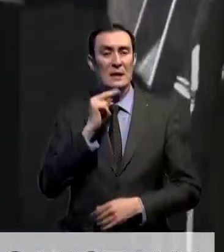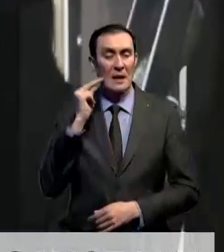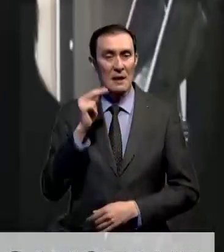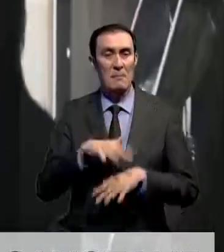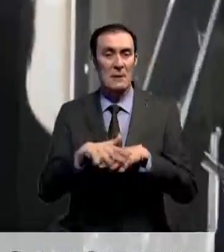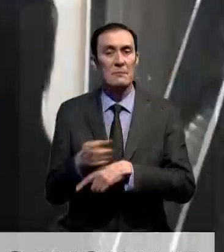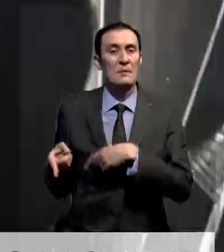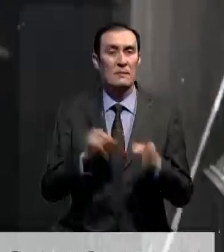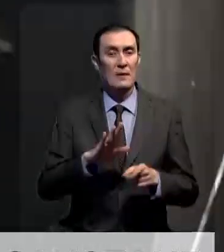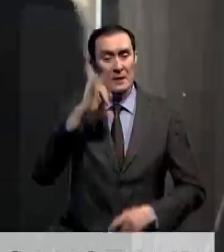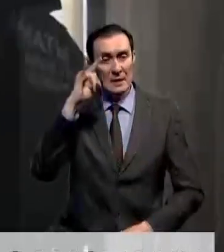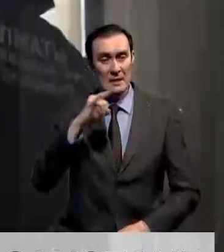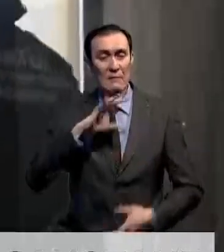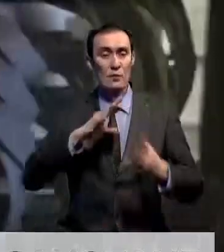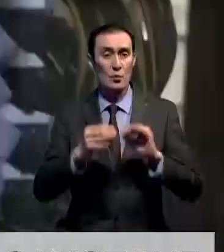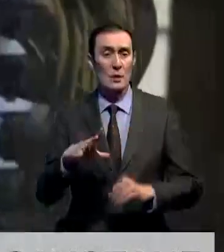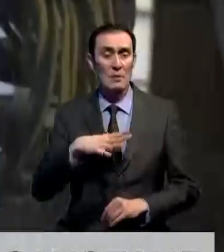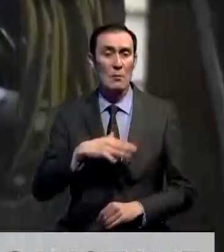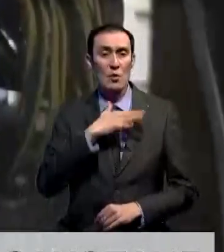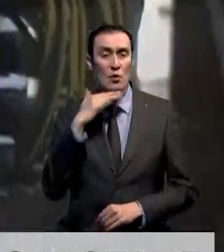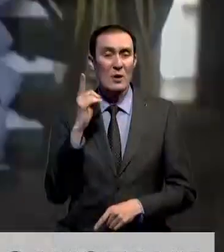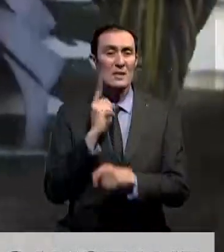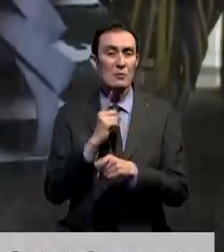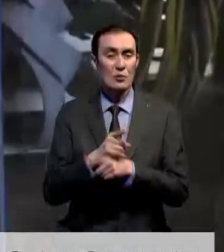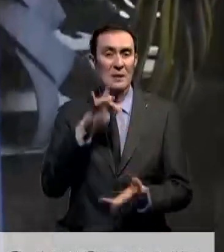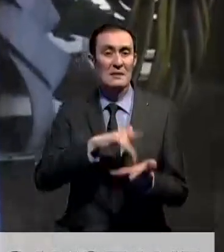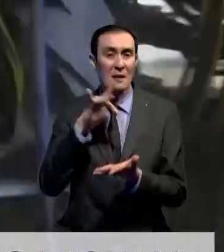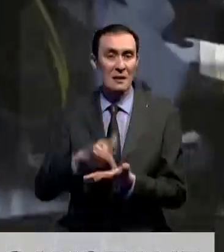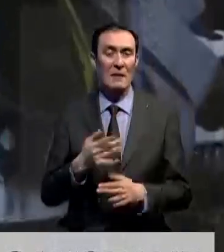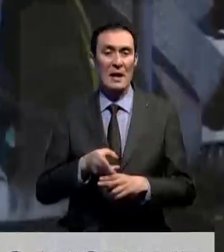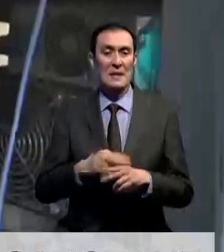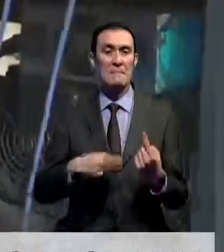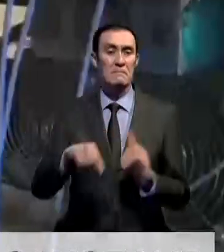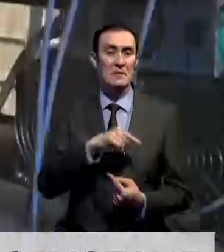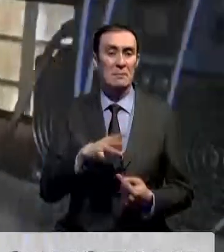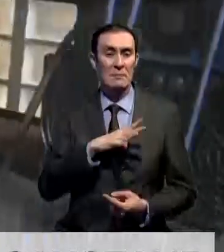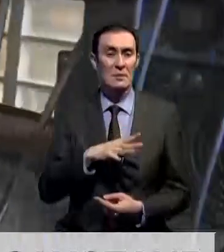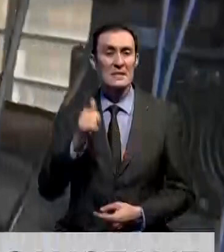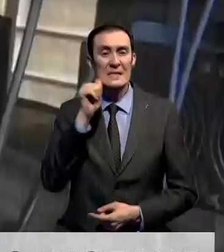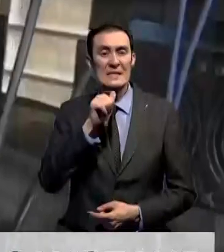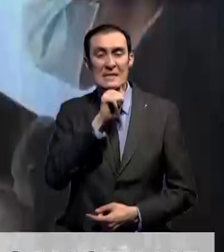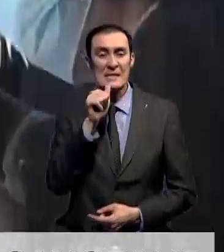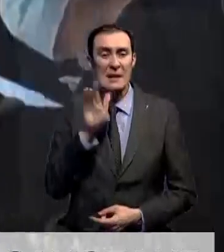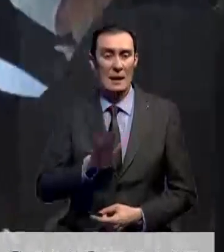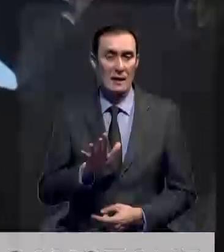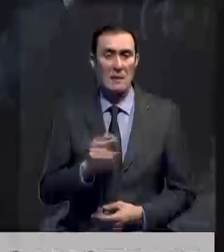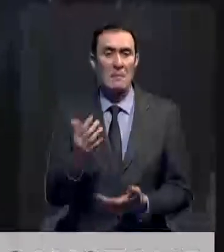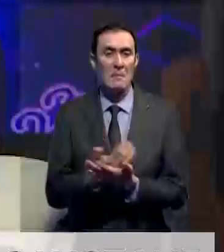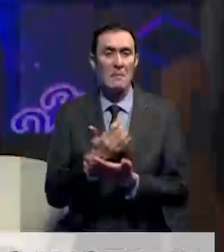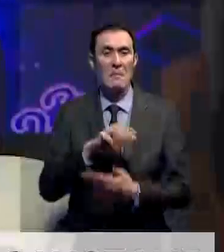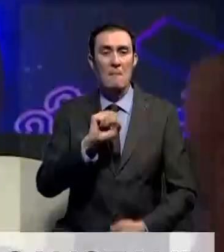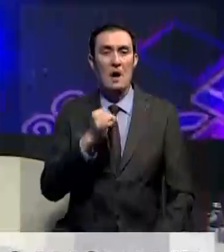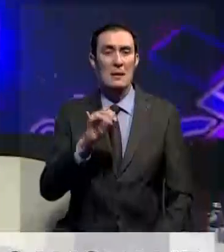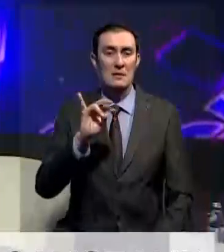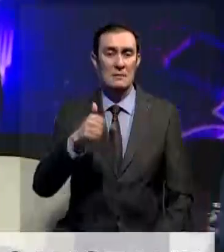миграции майнеров в Казахстан. В итоге появилось много нелегальных центров. Этот бизнес получил название «серый майнинг».